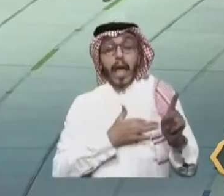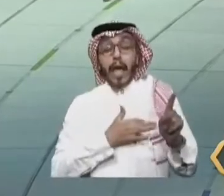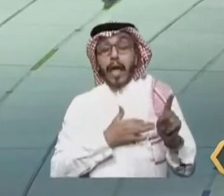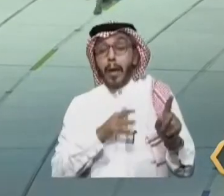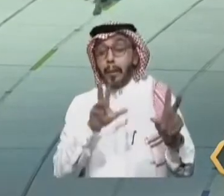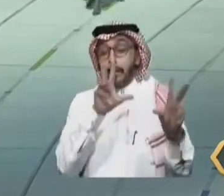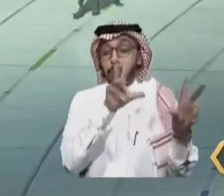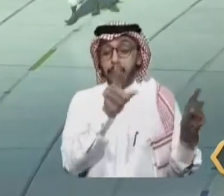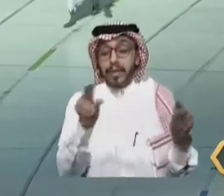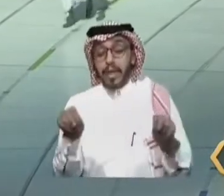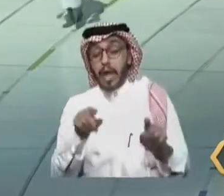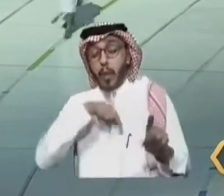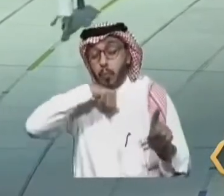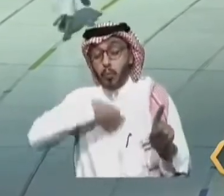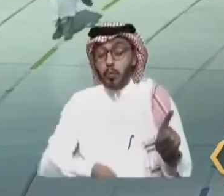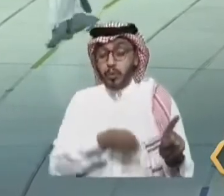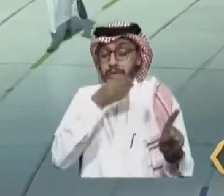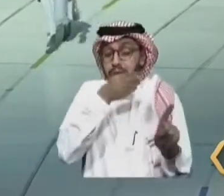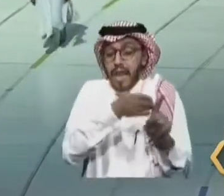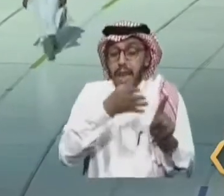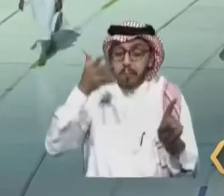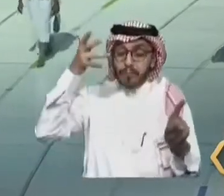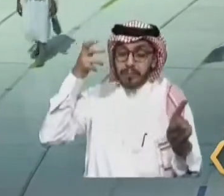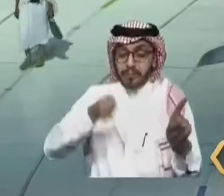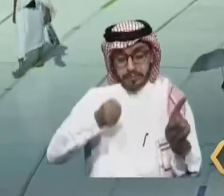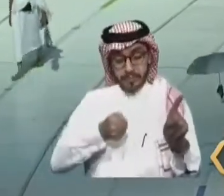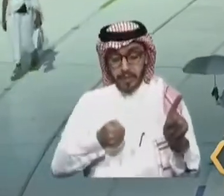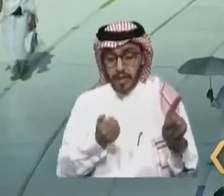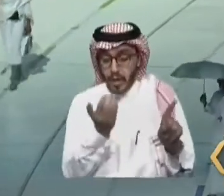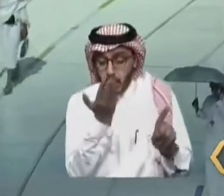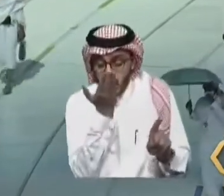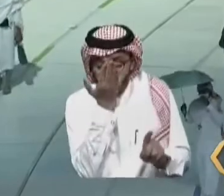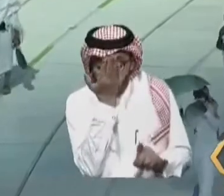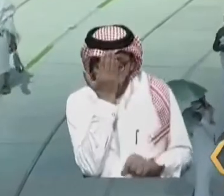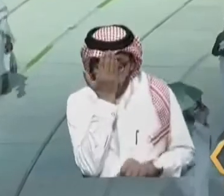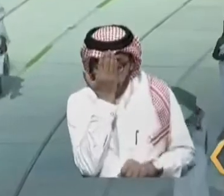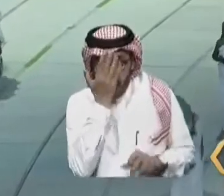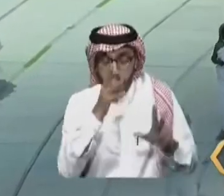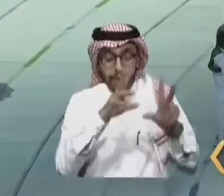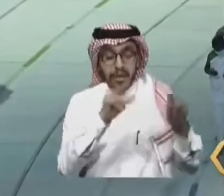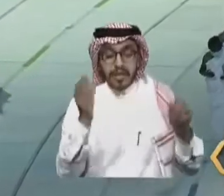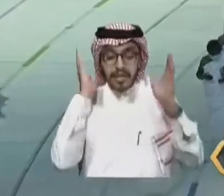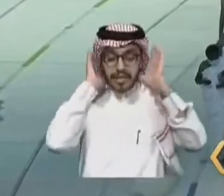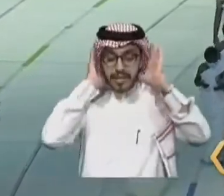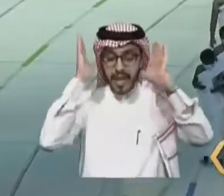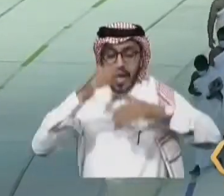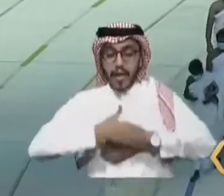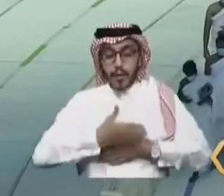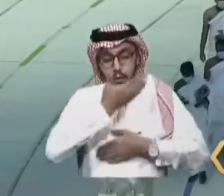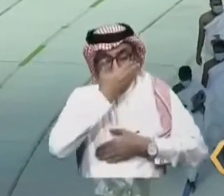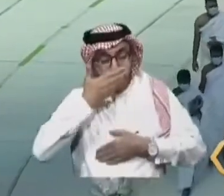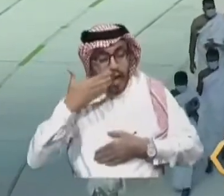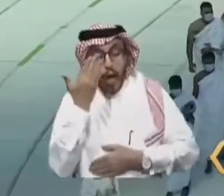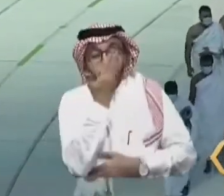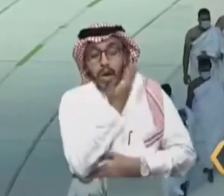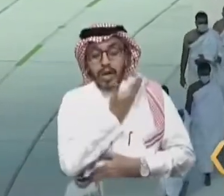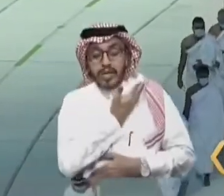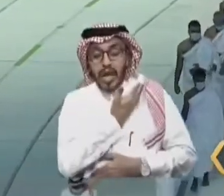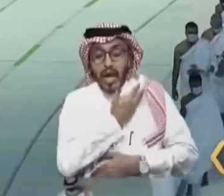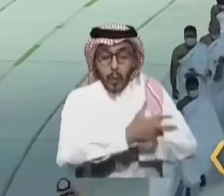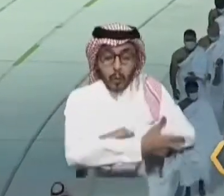فيه رسوله صلى الله عليه وسلم. العبادة كما تكون صلاة وصياما وحجا